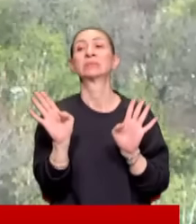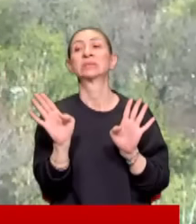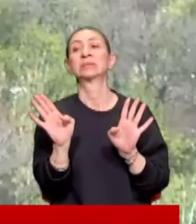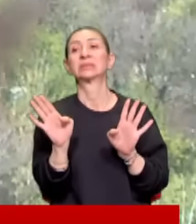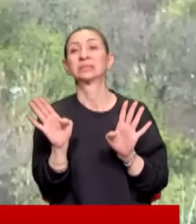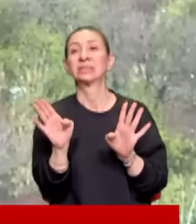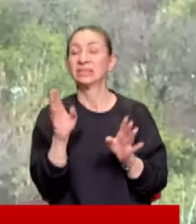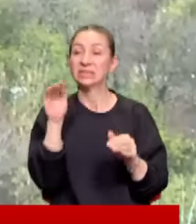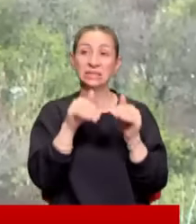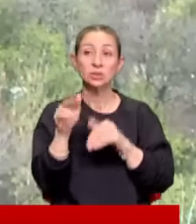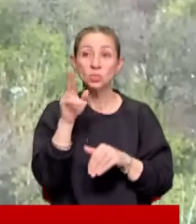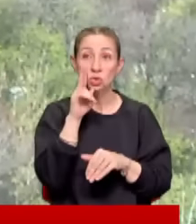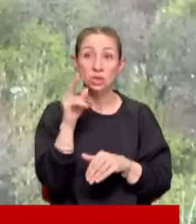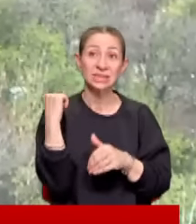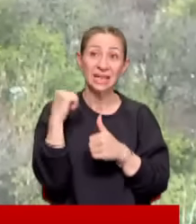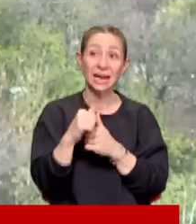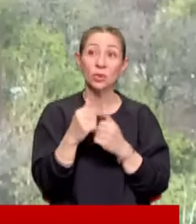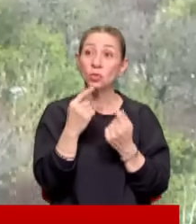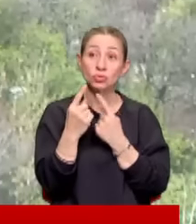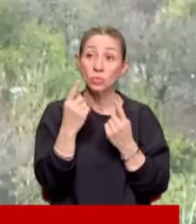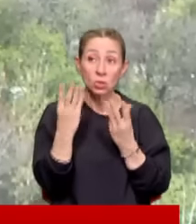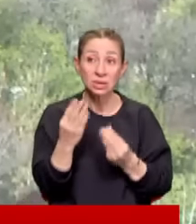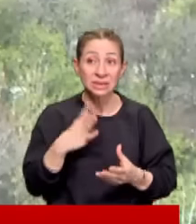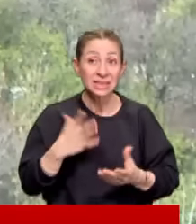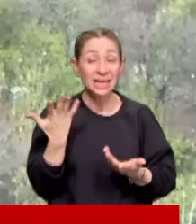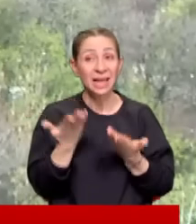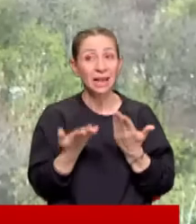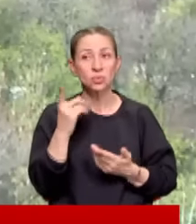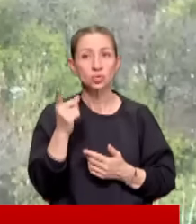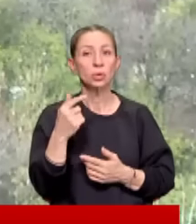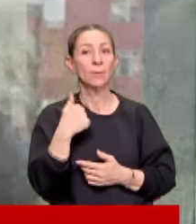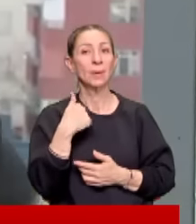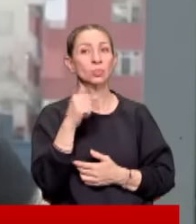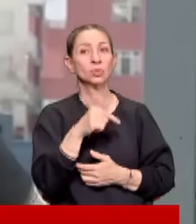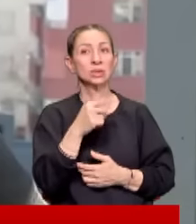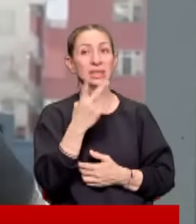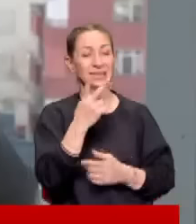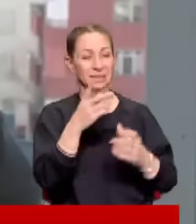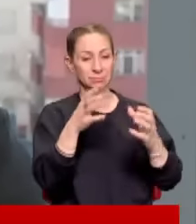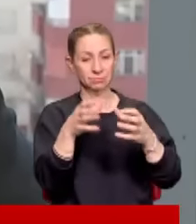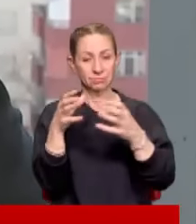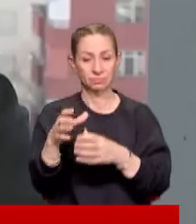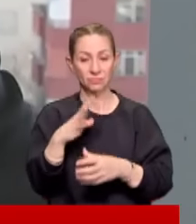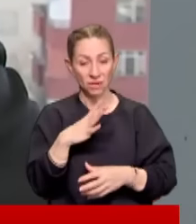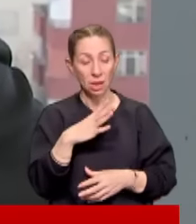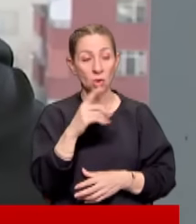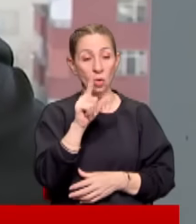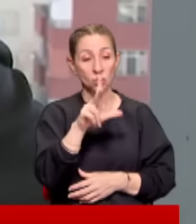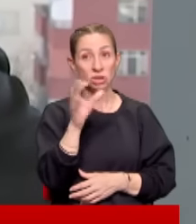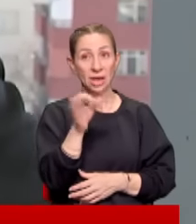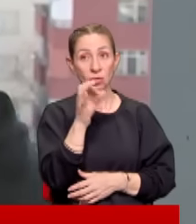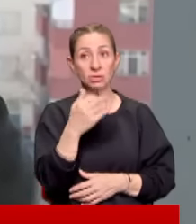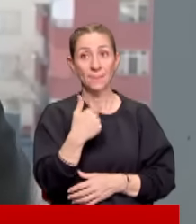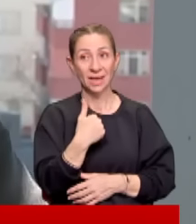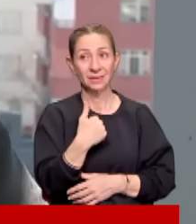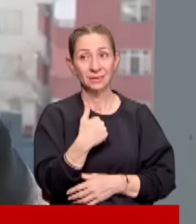miydiniz? Seçim sonuçlarını bir daha geri dönecek olursak nasıl değerlendiriyorsunuz? Ben bunun iki boyutu var. Birincisi 13 Eylül'de